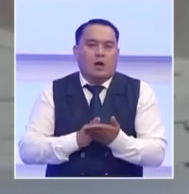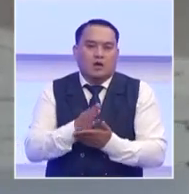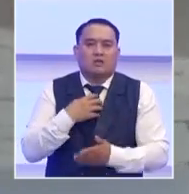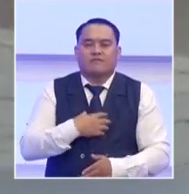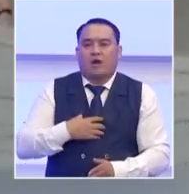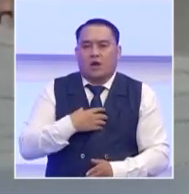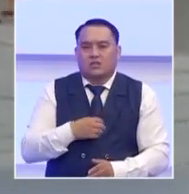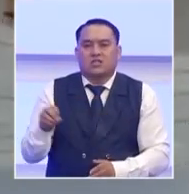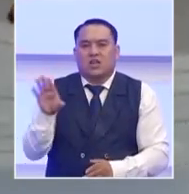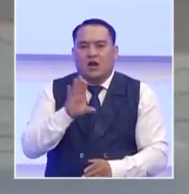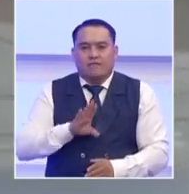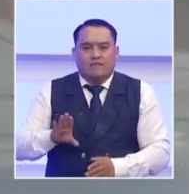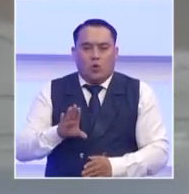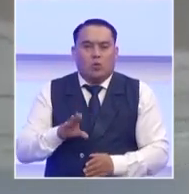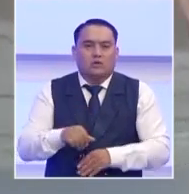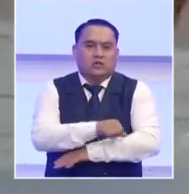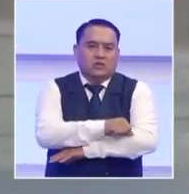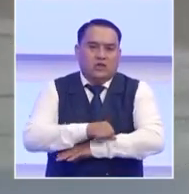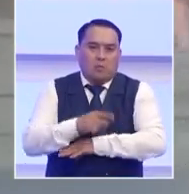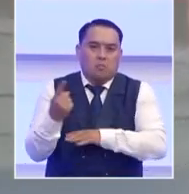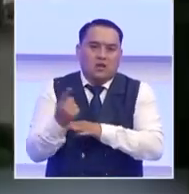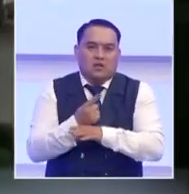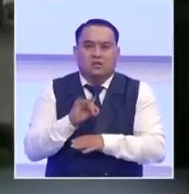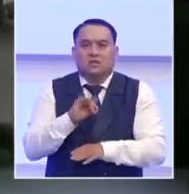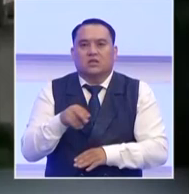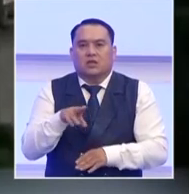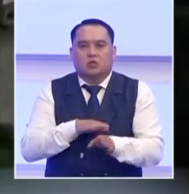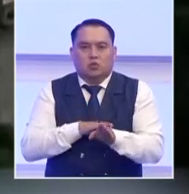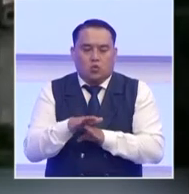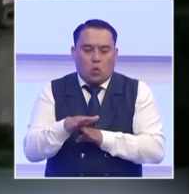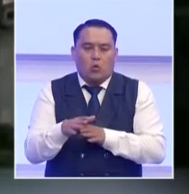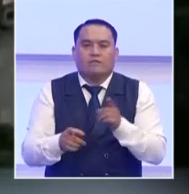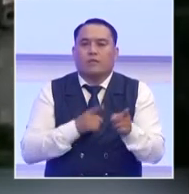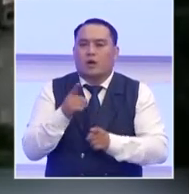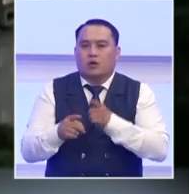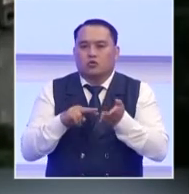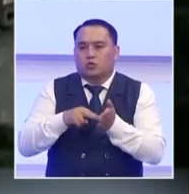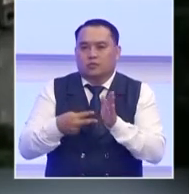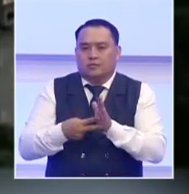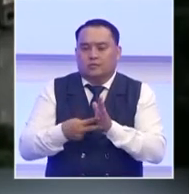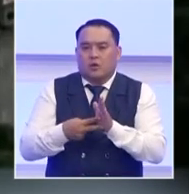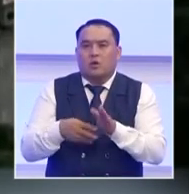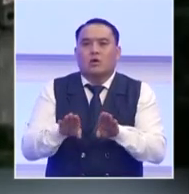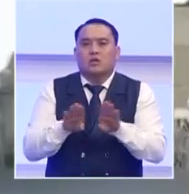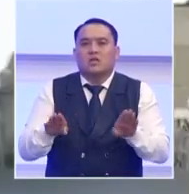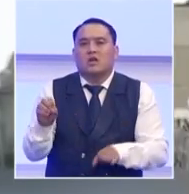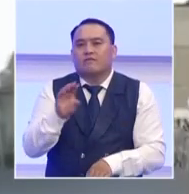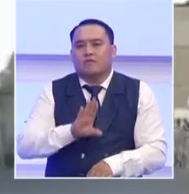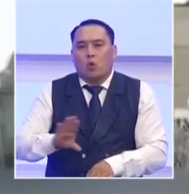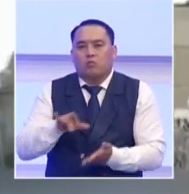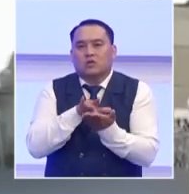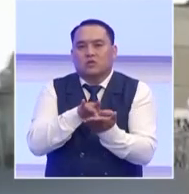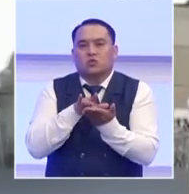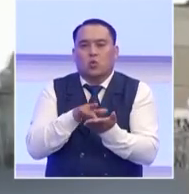маңызды. Еуроодақ елдері де шекарасын бірінші шілдеден бастап толығымен жандандыруды жоспарлайды. Алайда Еуропаның